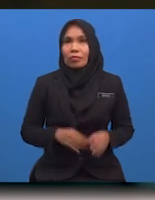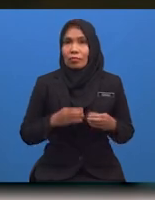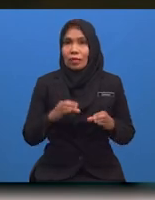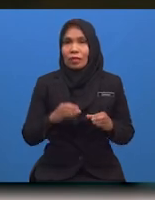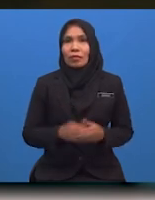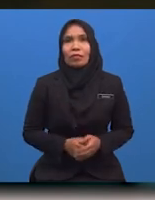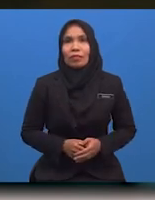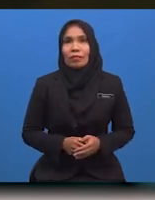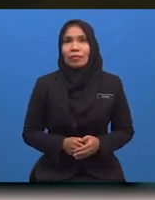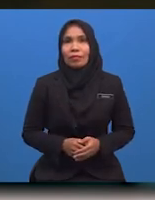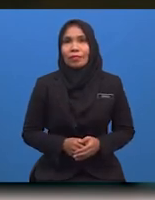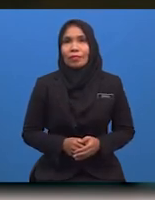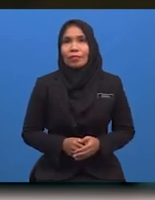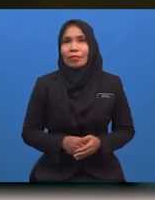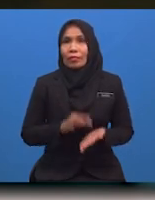dipelajari sebelum ini.